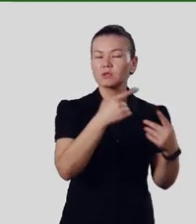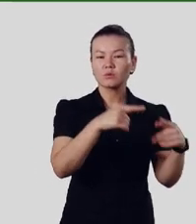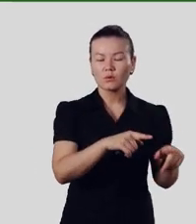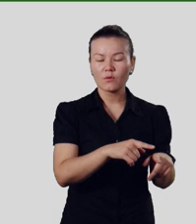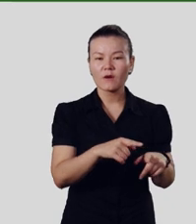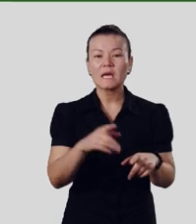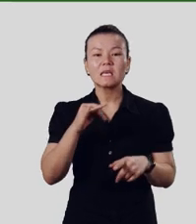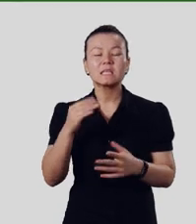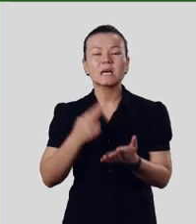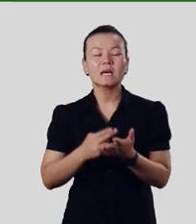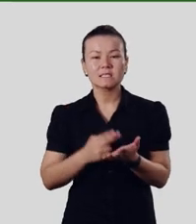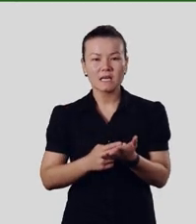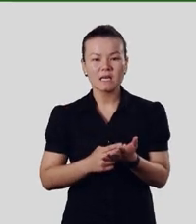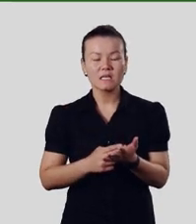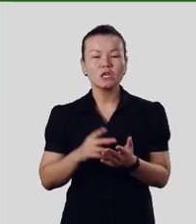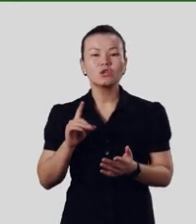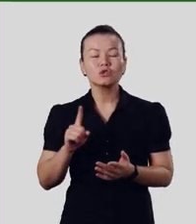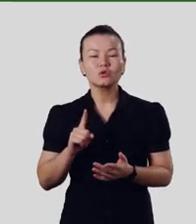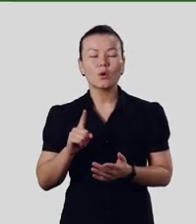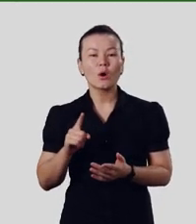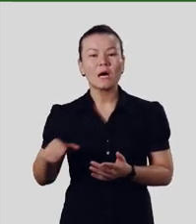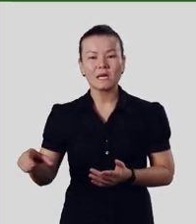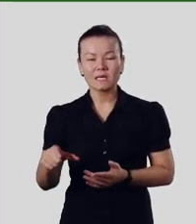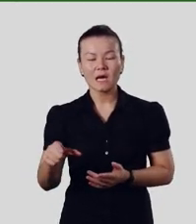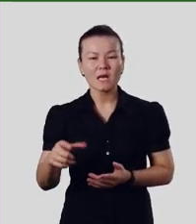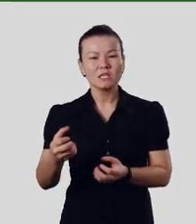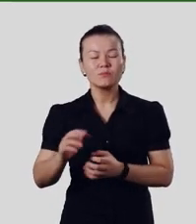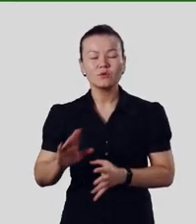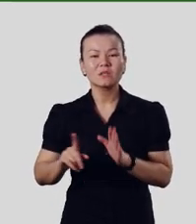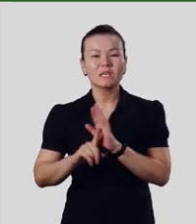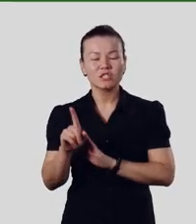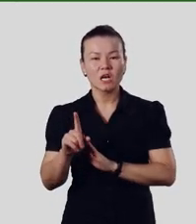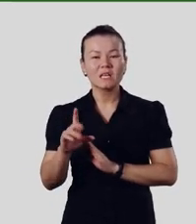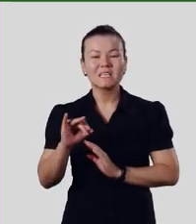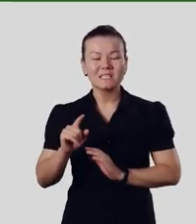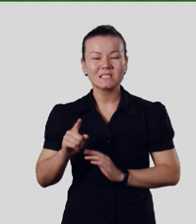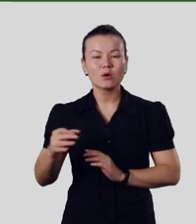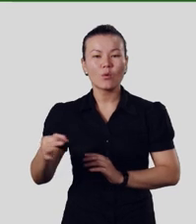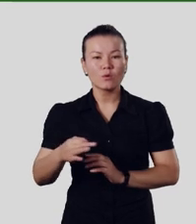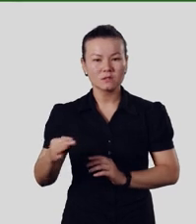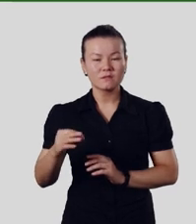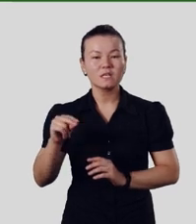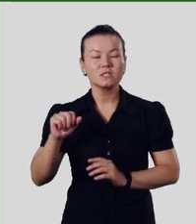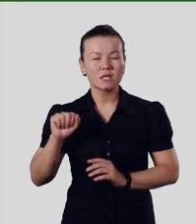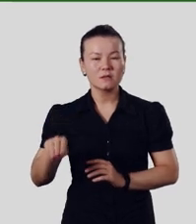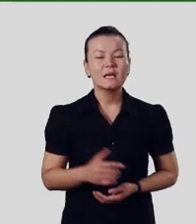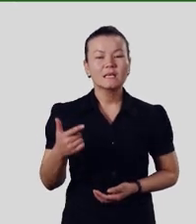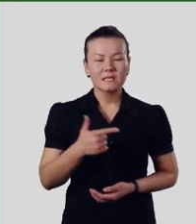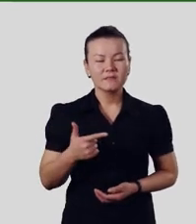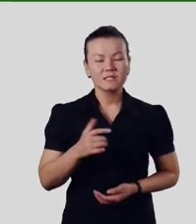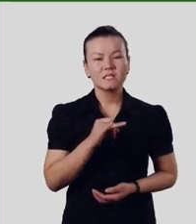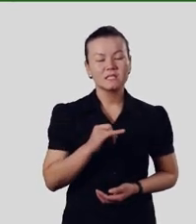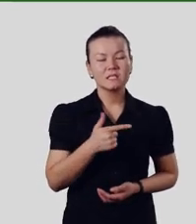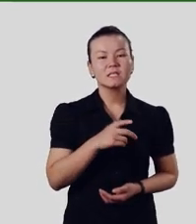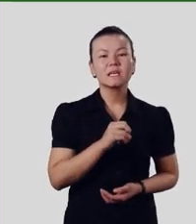и доказали, что река Нигер не берет свое начало из этого озера.